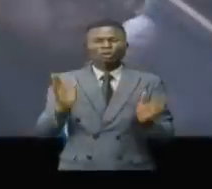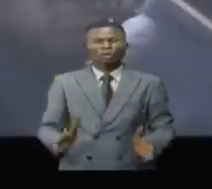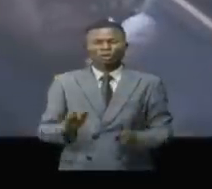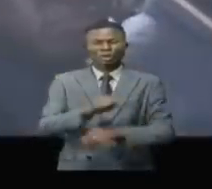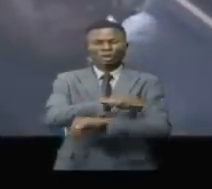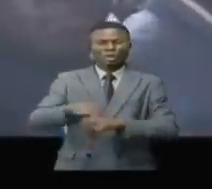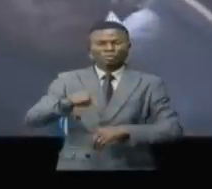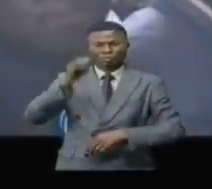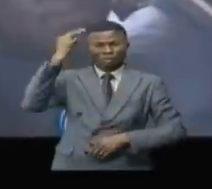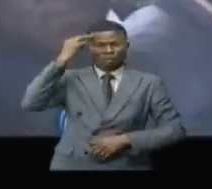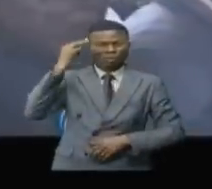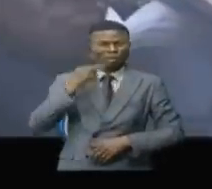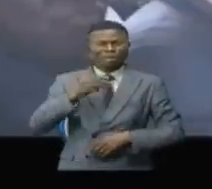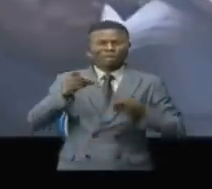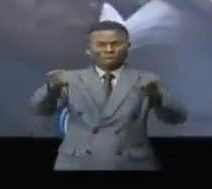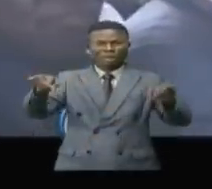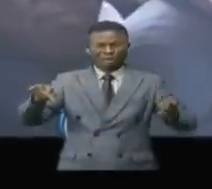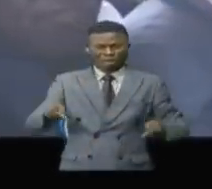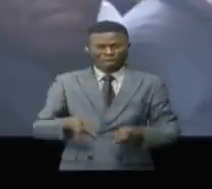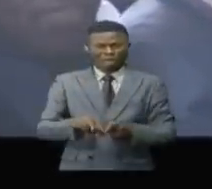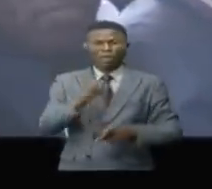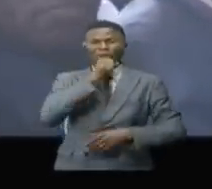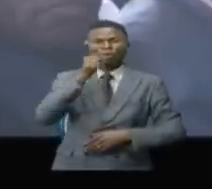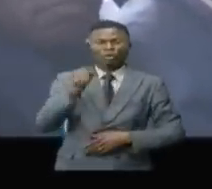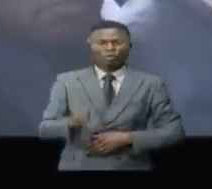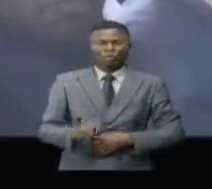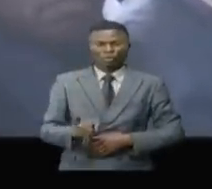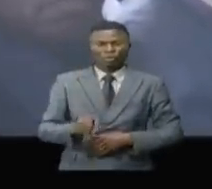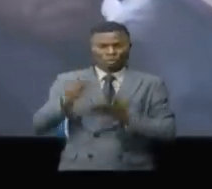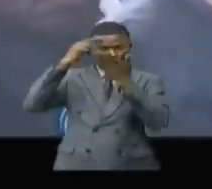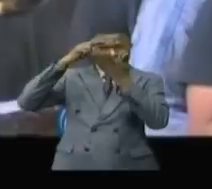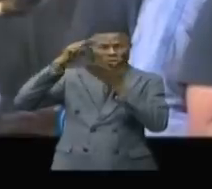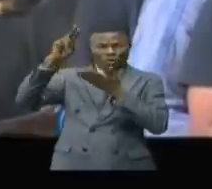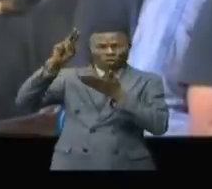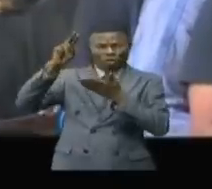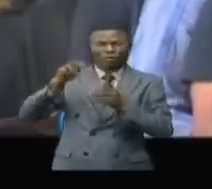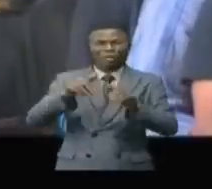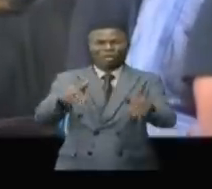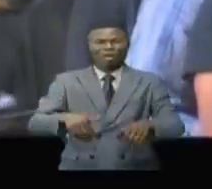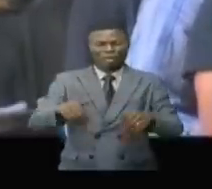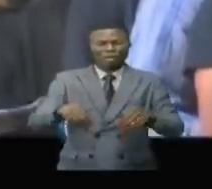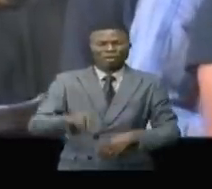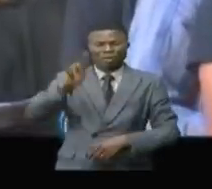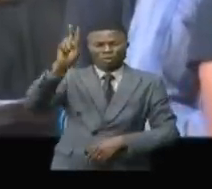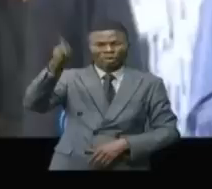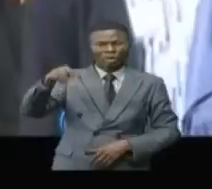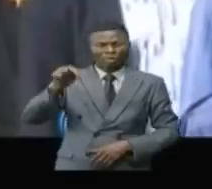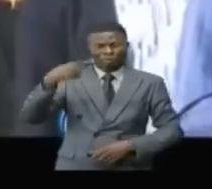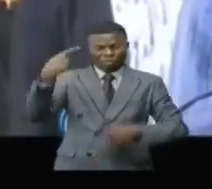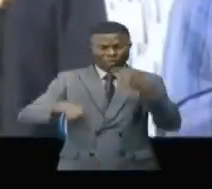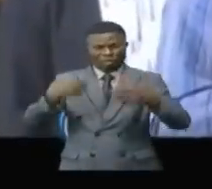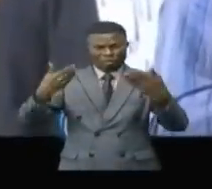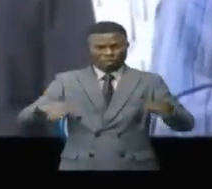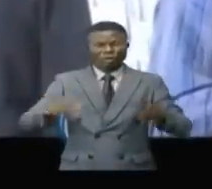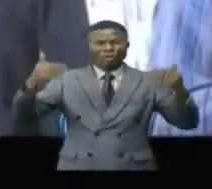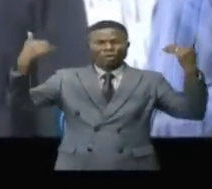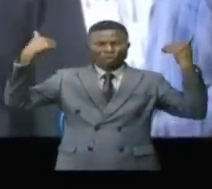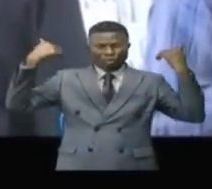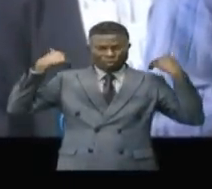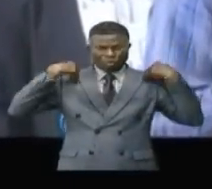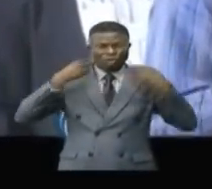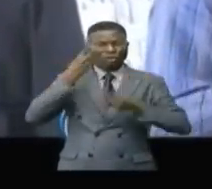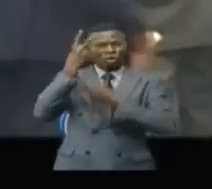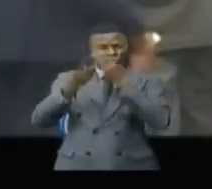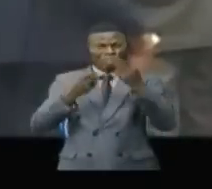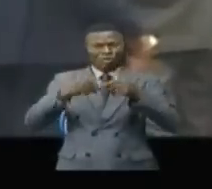du ministre de l'Environnement et du doyen de la faculté des sciences agronomiques de l'UPEN. Après débat, les autorités ont visité